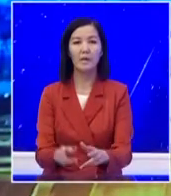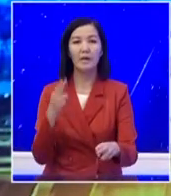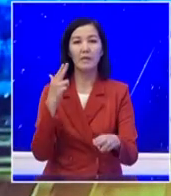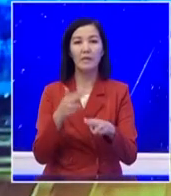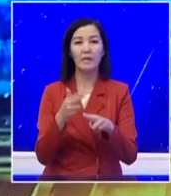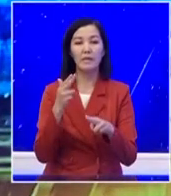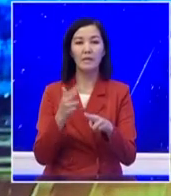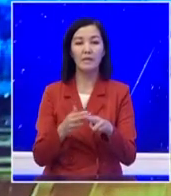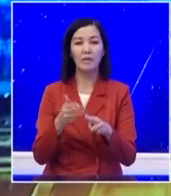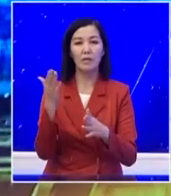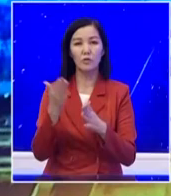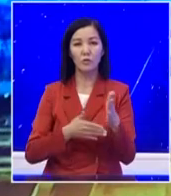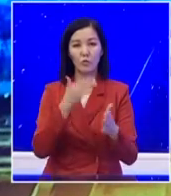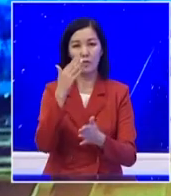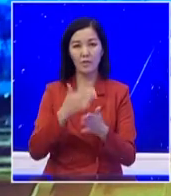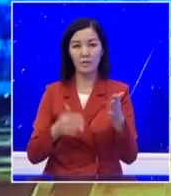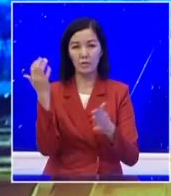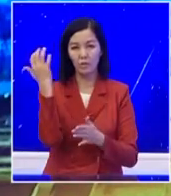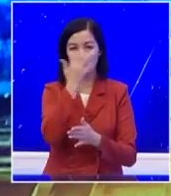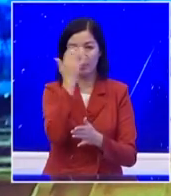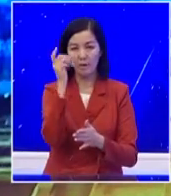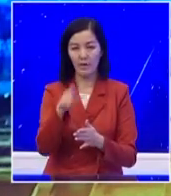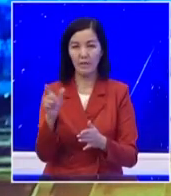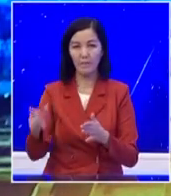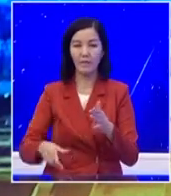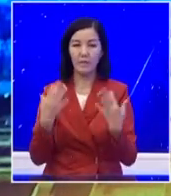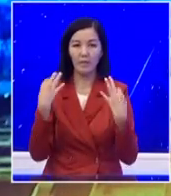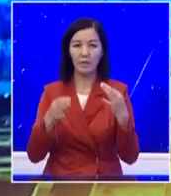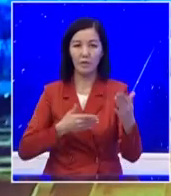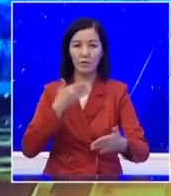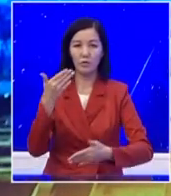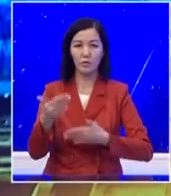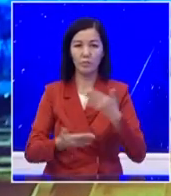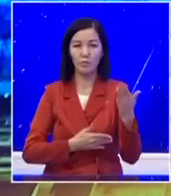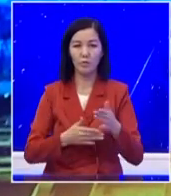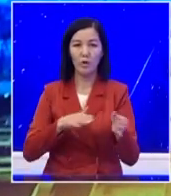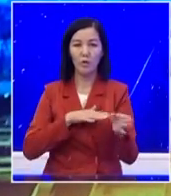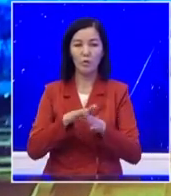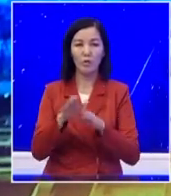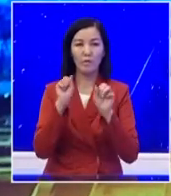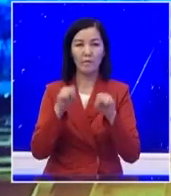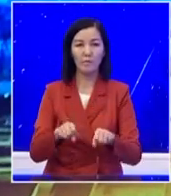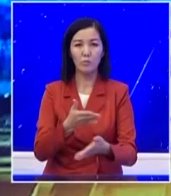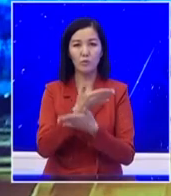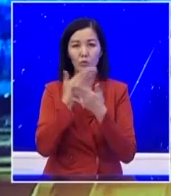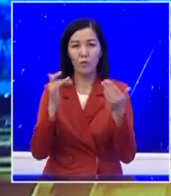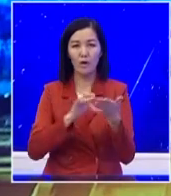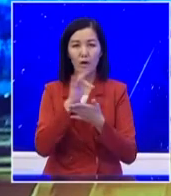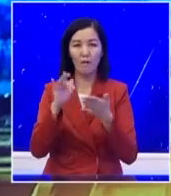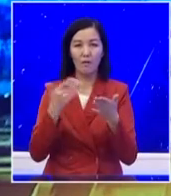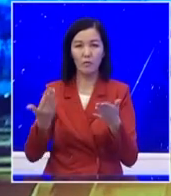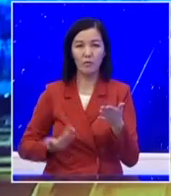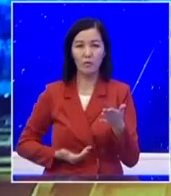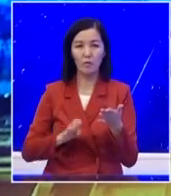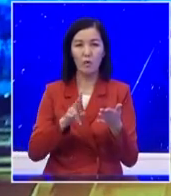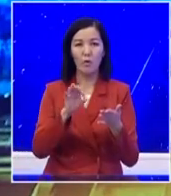Кедергілер жойылсын. Талдықорғанда зағип жандардың кедергісі жүріп тұруына толыққанды мүмкіндік жоқ. Қала тұрғыны Бауыржан Өмірәлинов